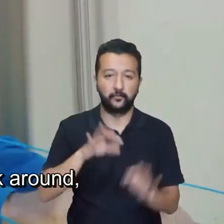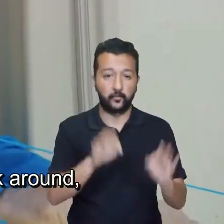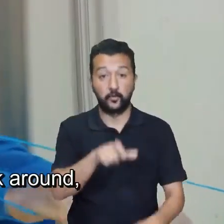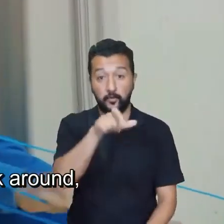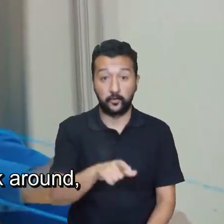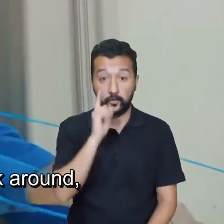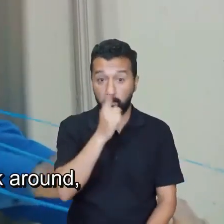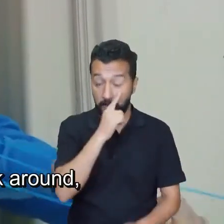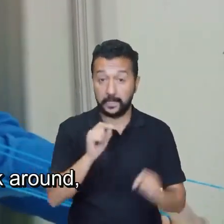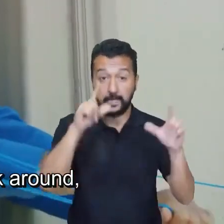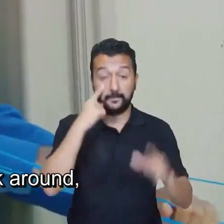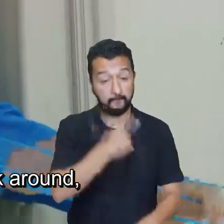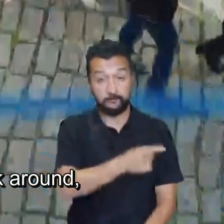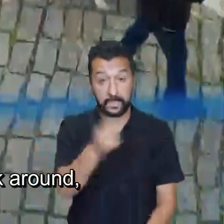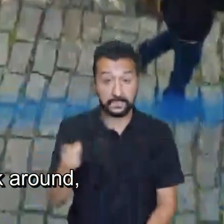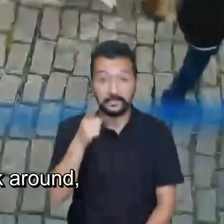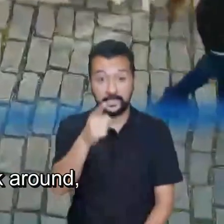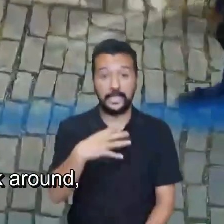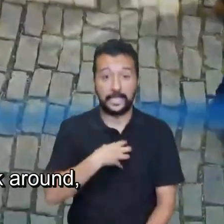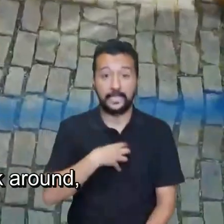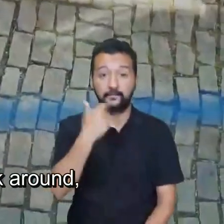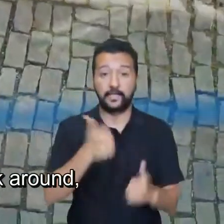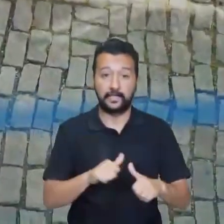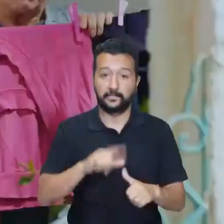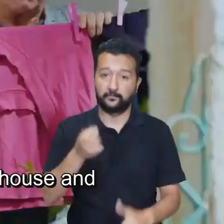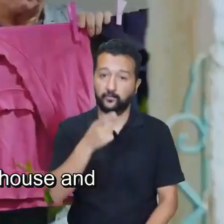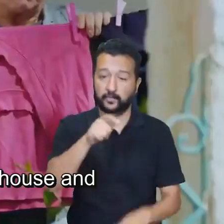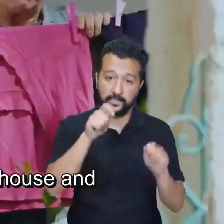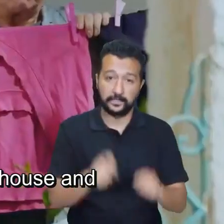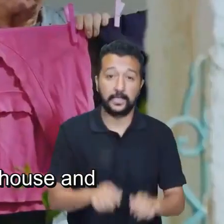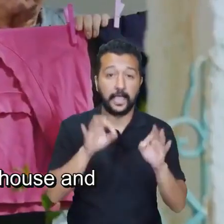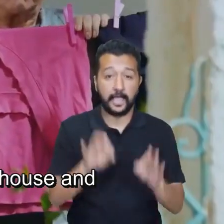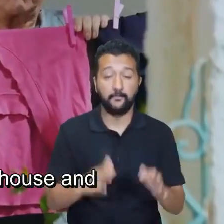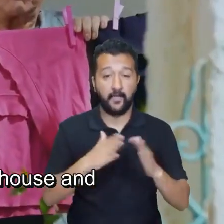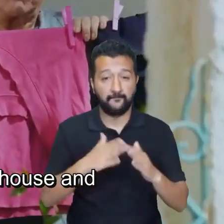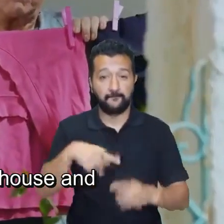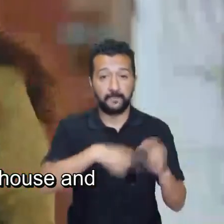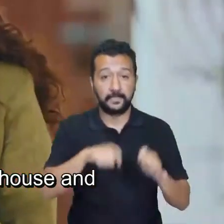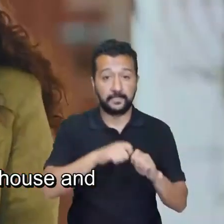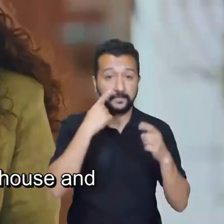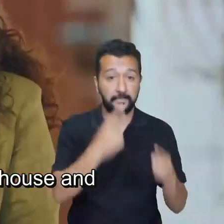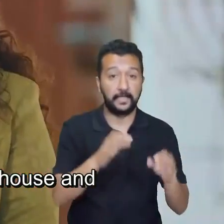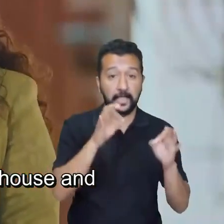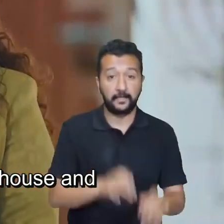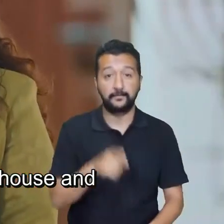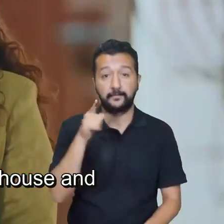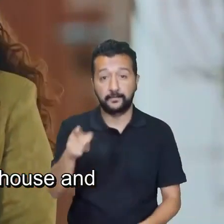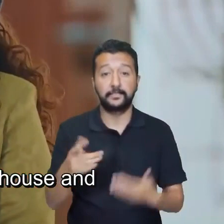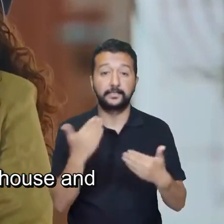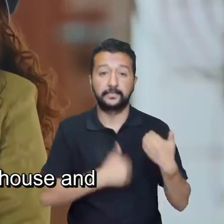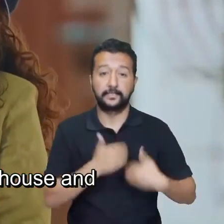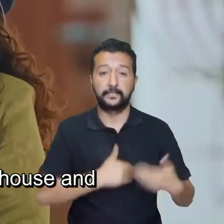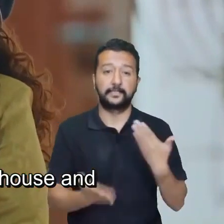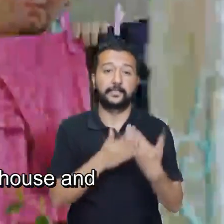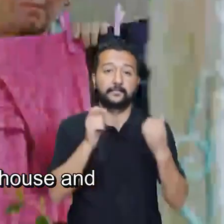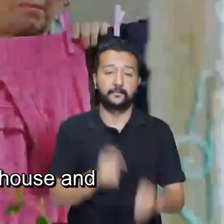şöyle gözün açıp etrafına bir baksan, kendine bir eş bulsan, hem evini çekip çevirir hem de sana